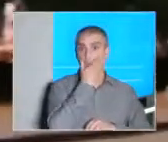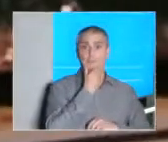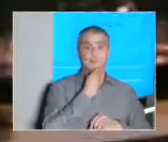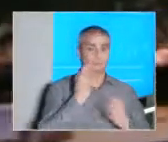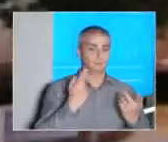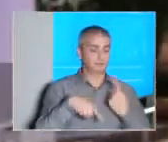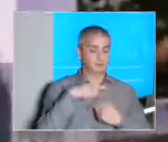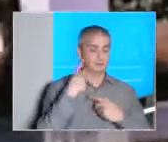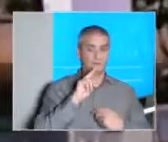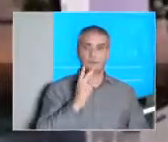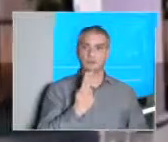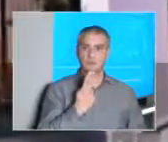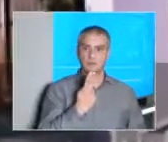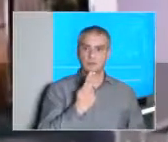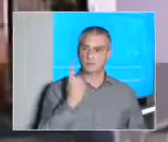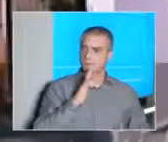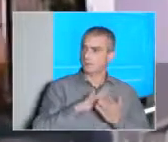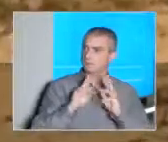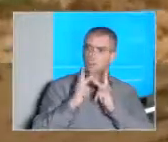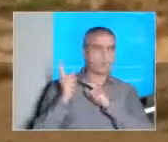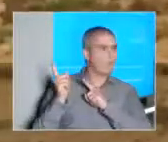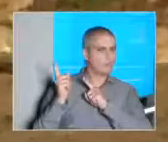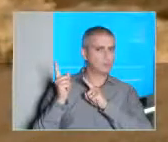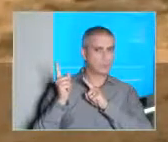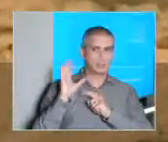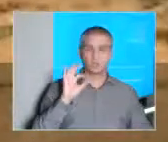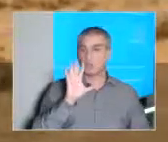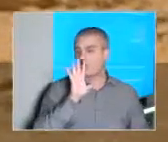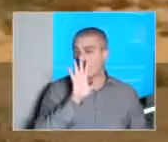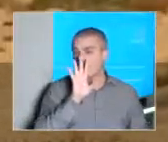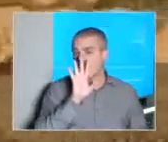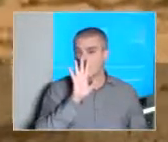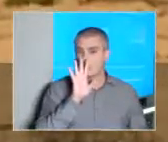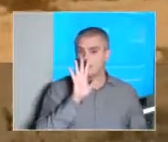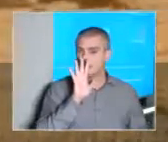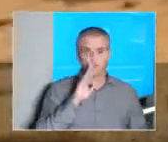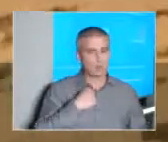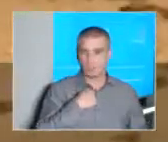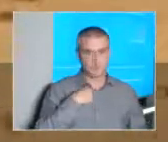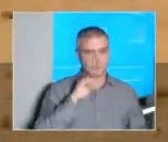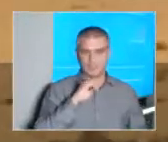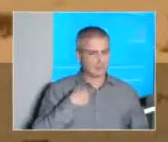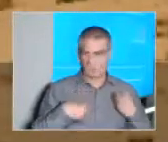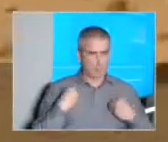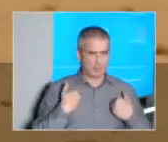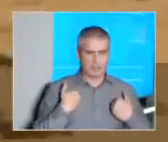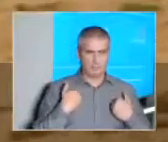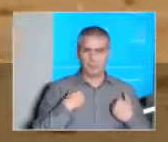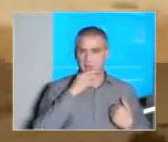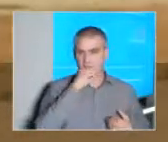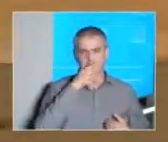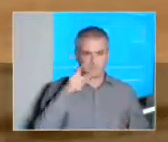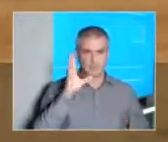יש לומר, בסיבוב השני, ויושבת פה קבוצה, שחמישה, לא מאיר יצחק הלוי נעלב, אני חושב, אני דיברתי